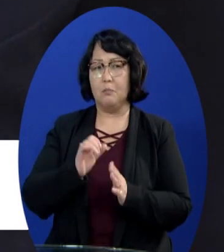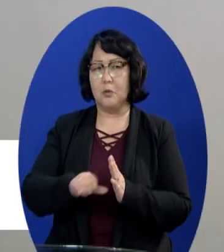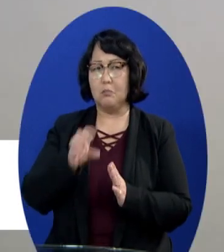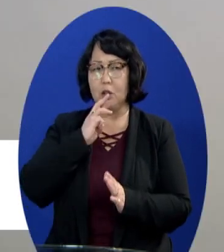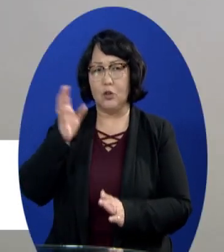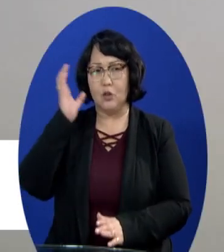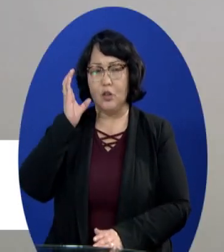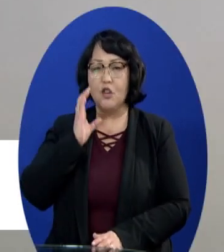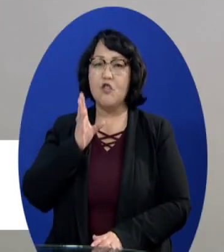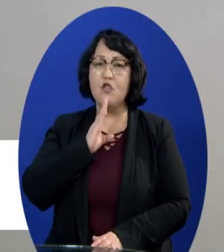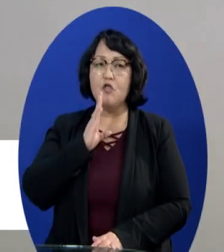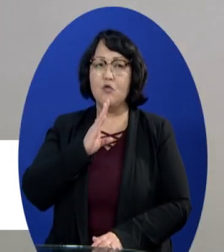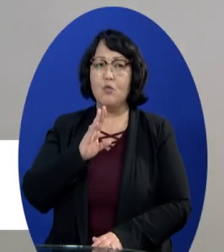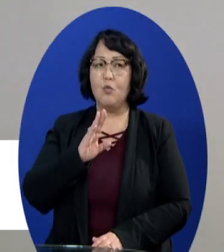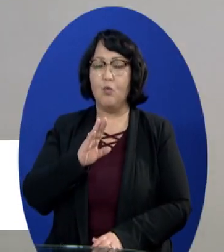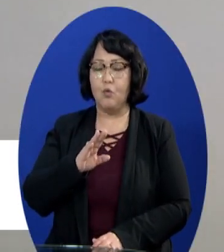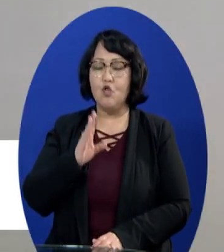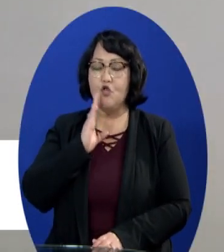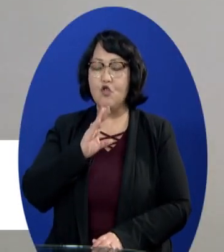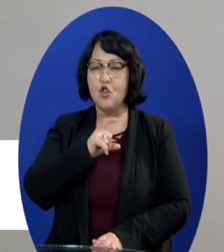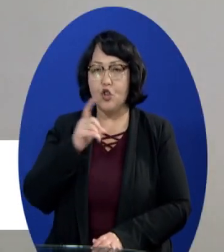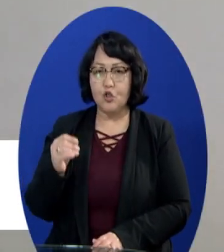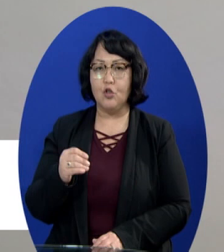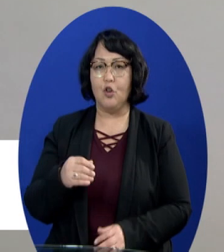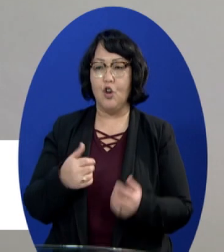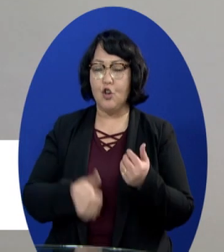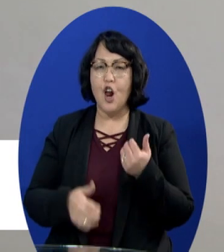авахад их хүүхдийн эрүүл мэндийн байдал тогтвортой хэвийн